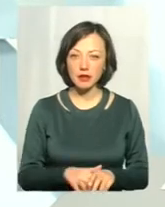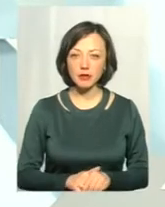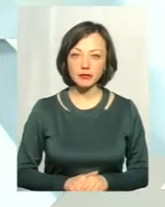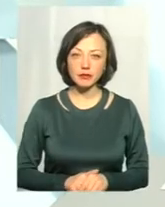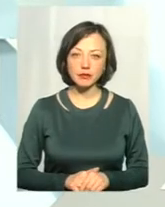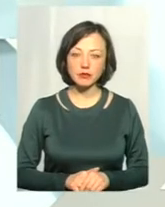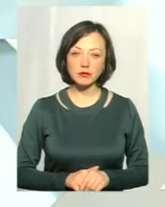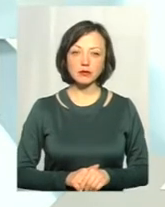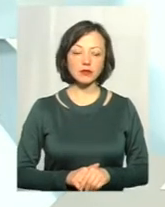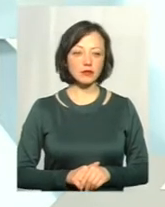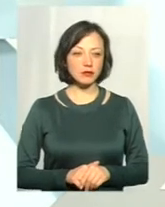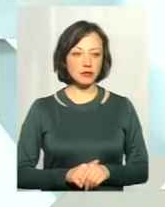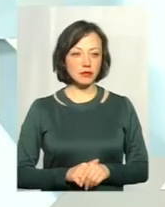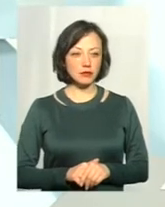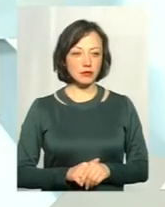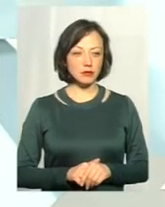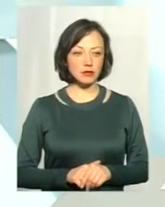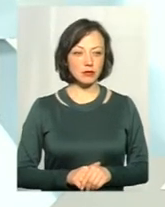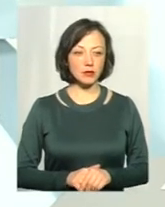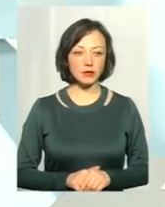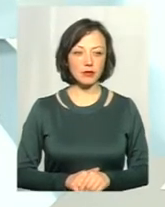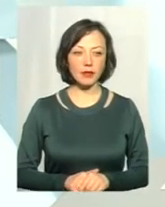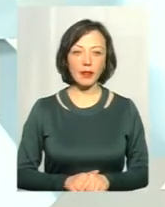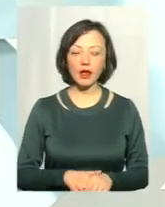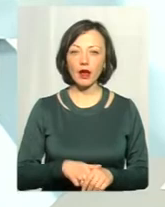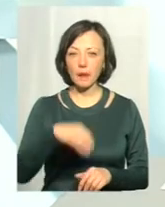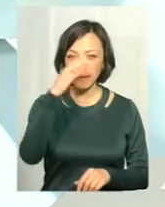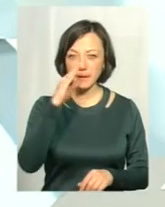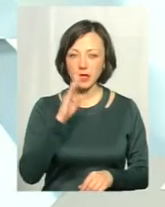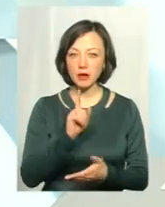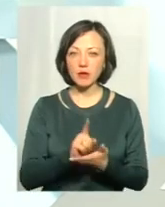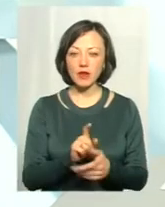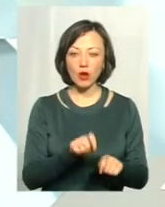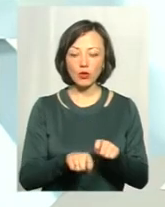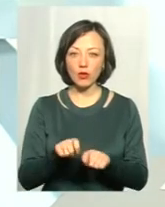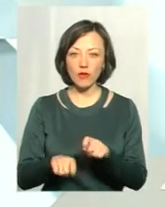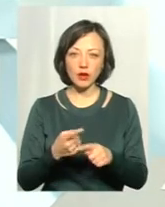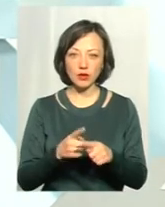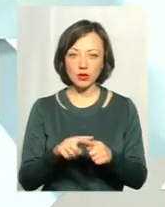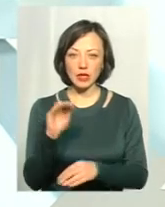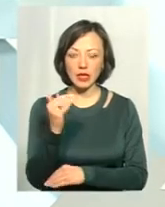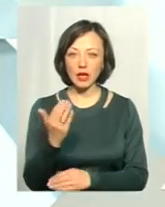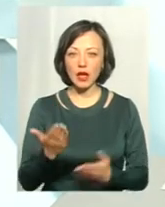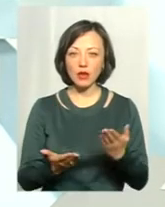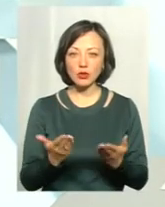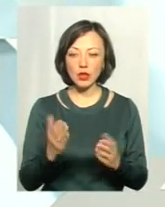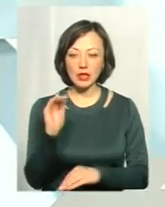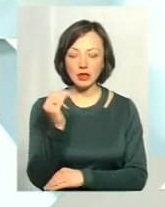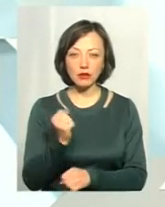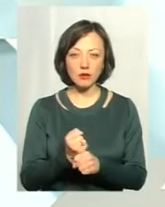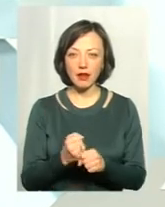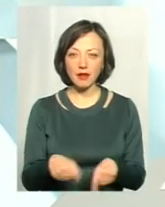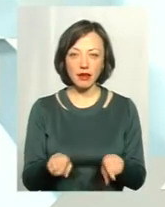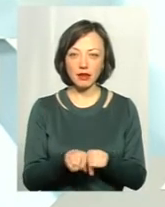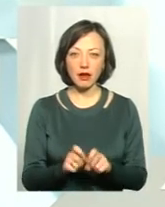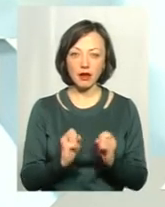не повинні батьки більш контролювати цю дитину. І якщо дитина щось не зробила не так,